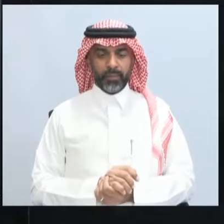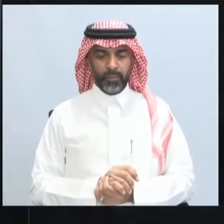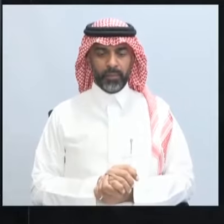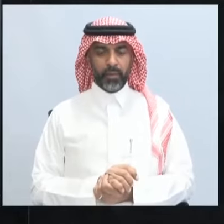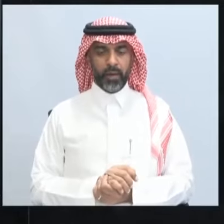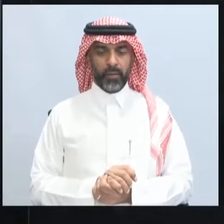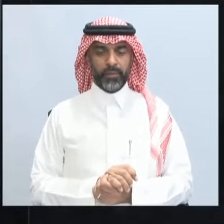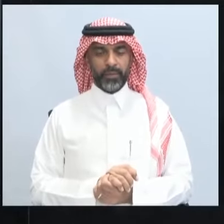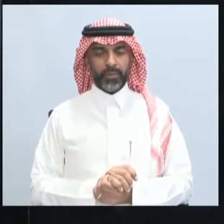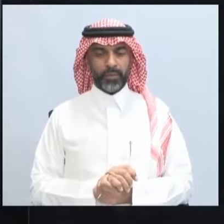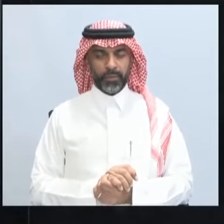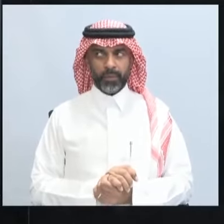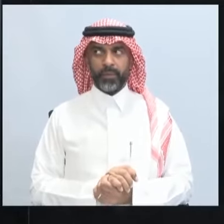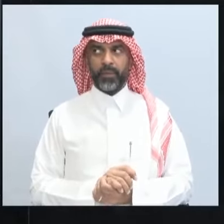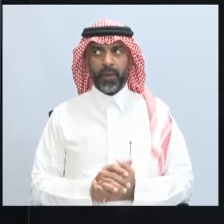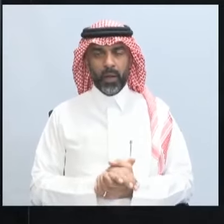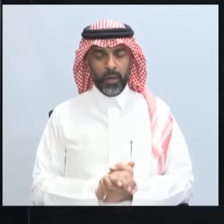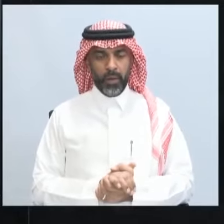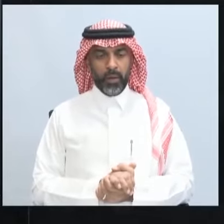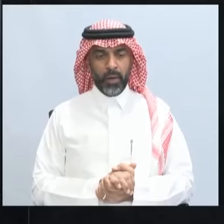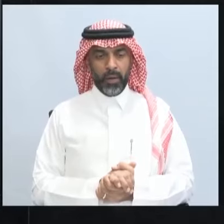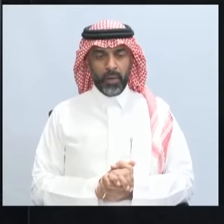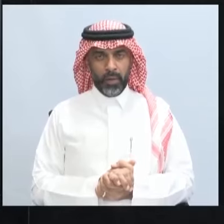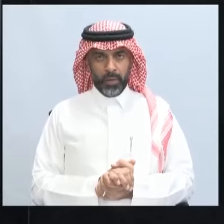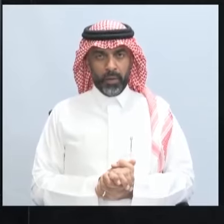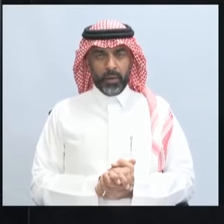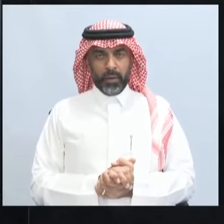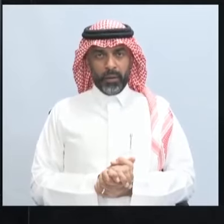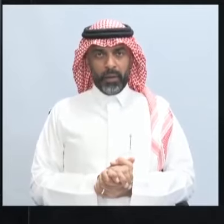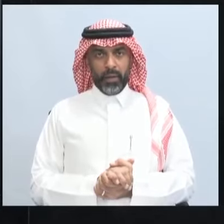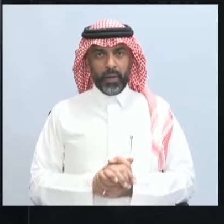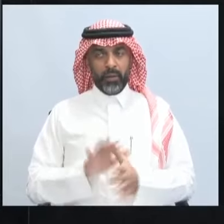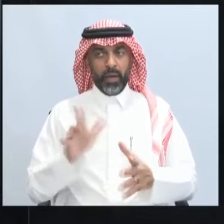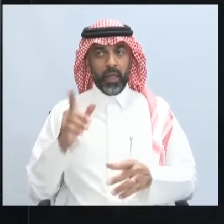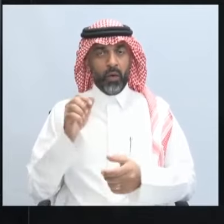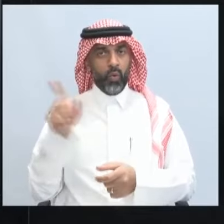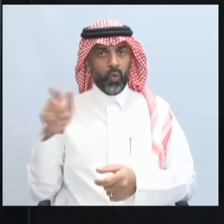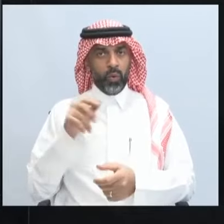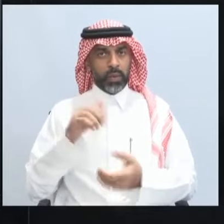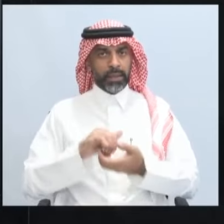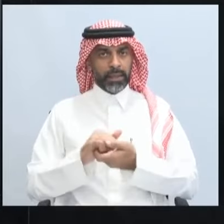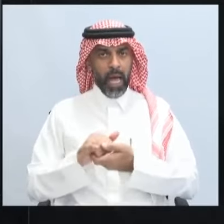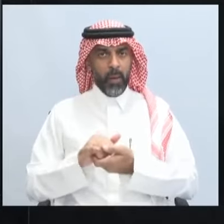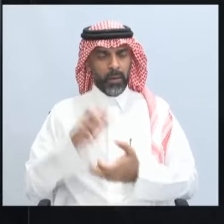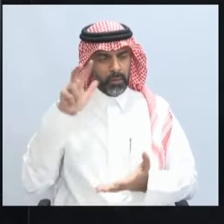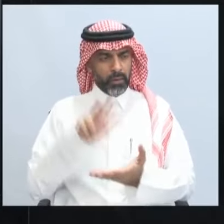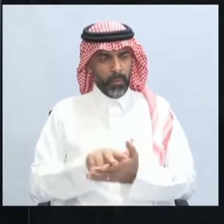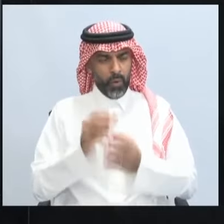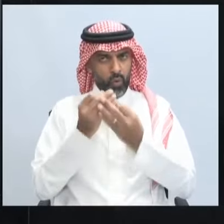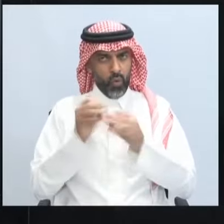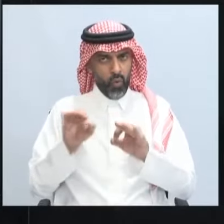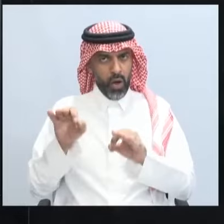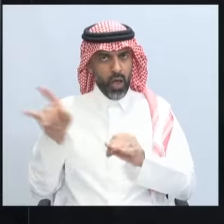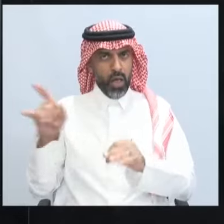عليهم التوحيد في حياتهم حققوا هذه النتائج الى الى هذه الاشياء التي